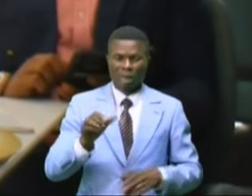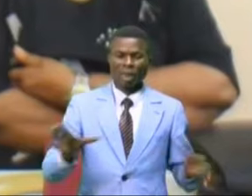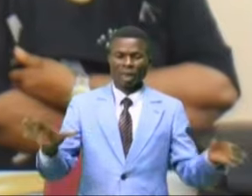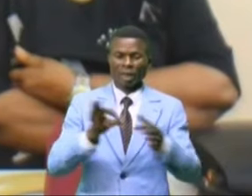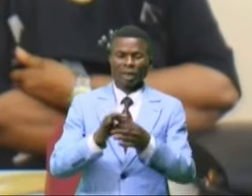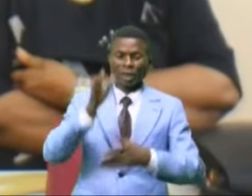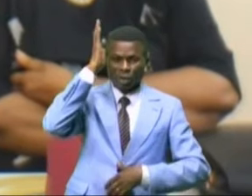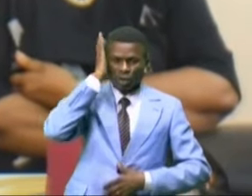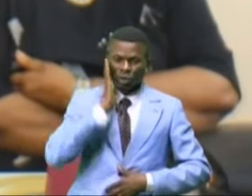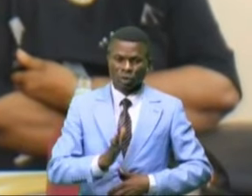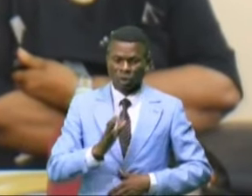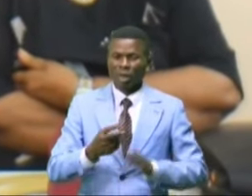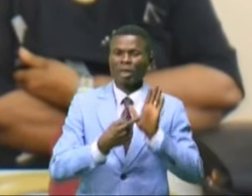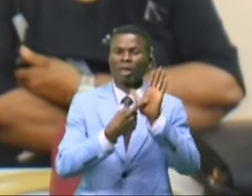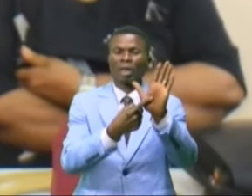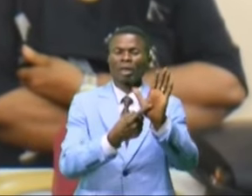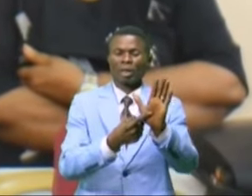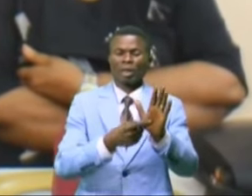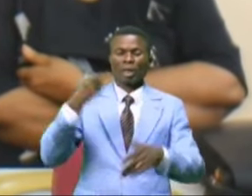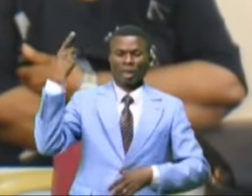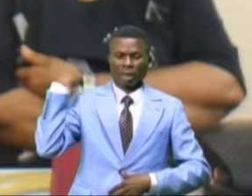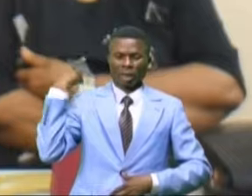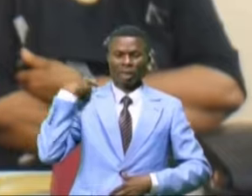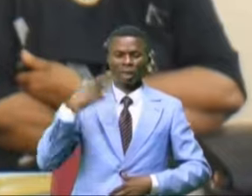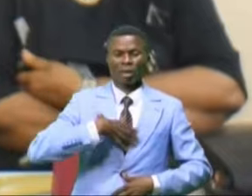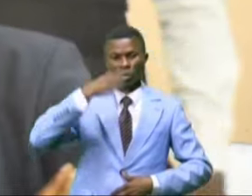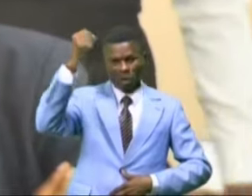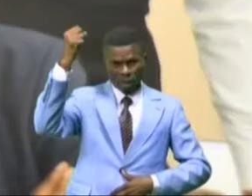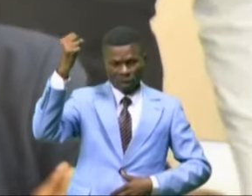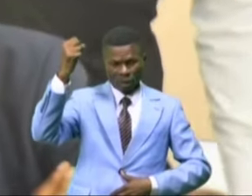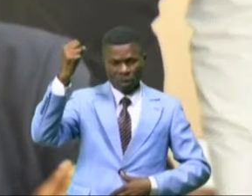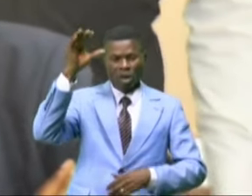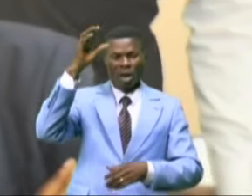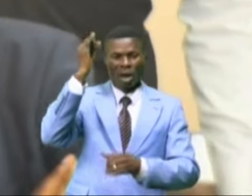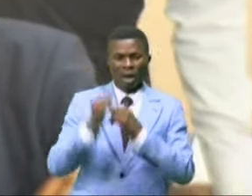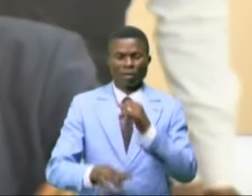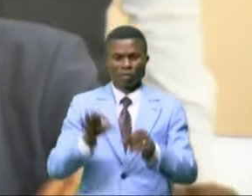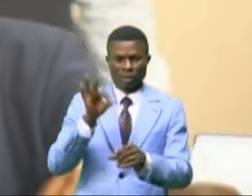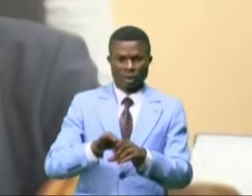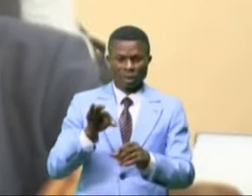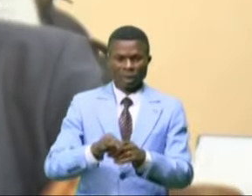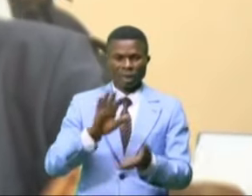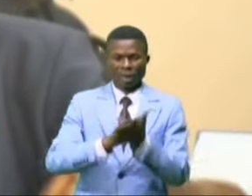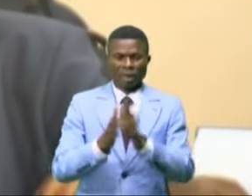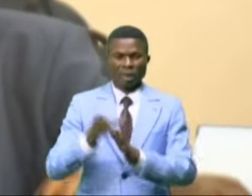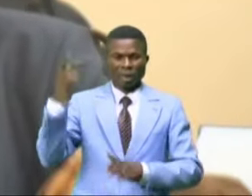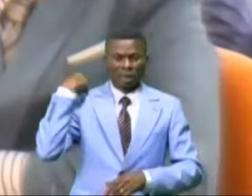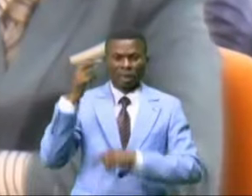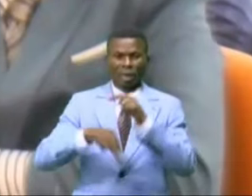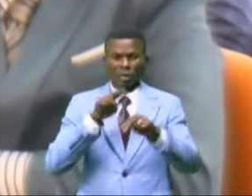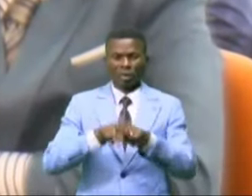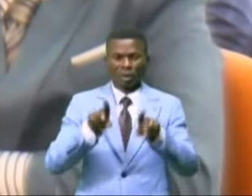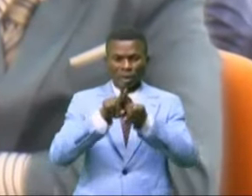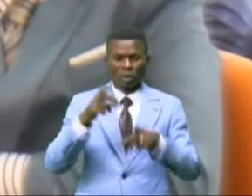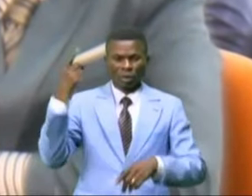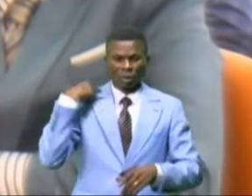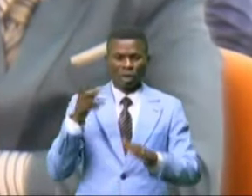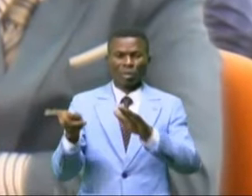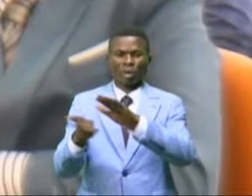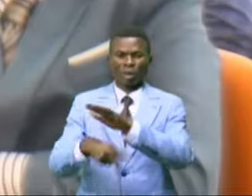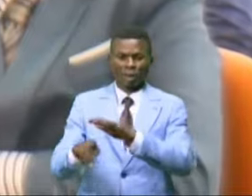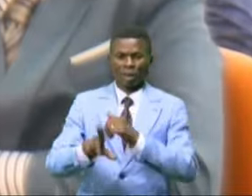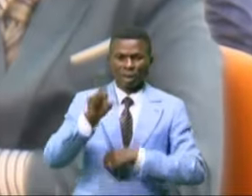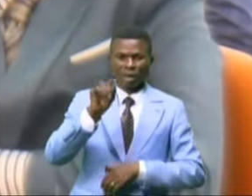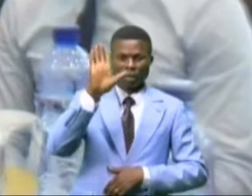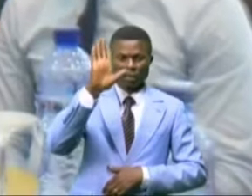Sacrée, qui a présenté ses élus à l'issue des élections à la députation nationale et provinciale.